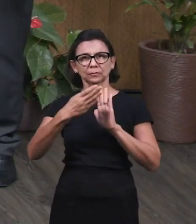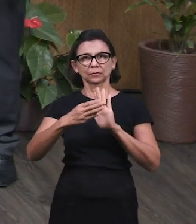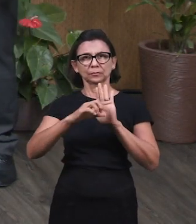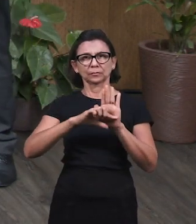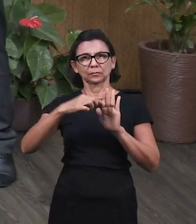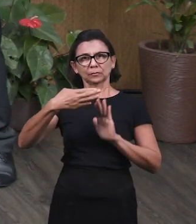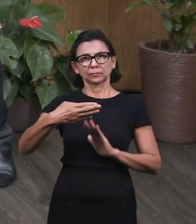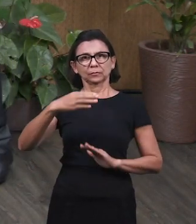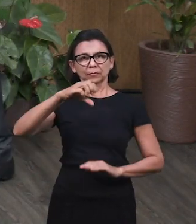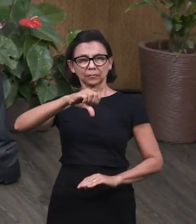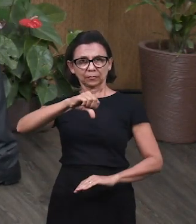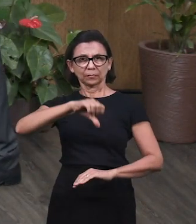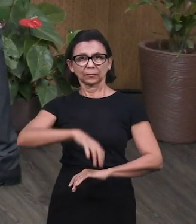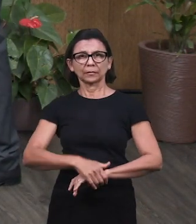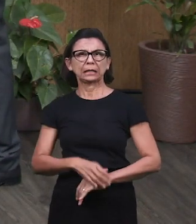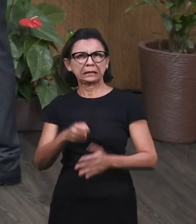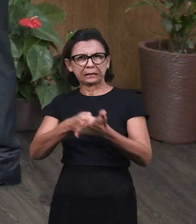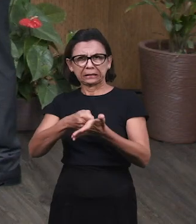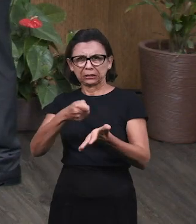dit,